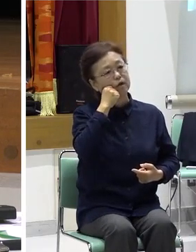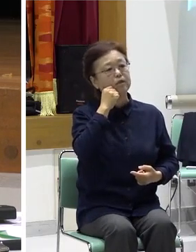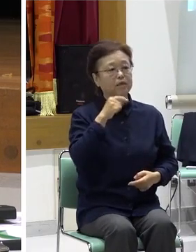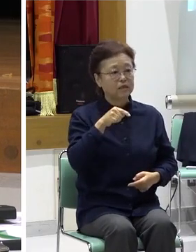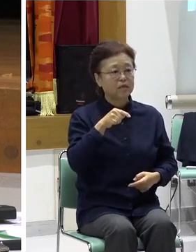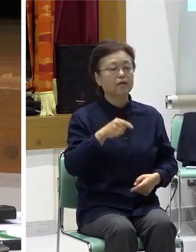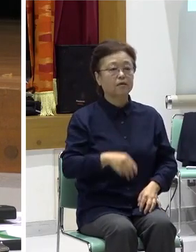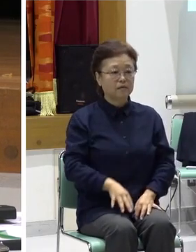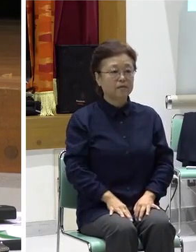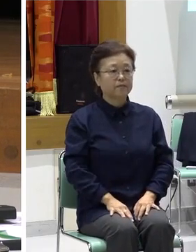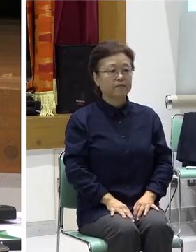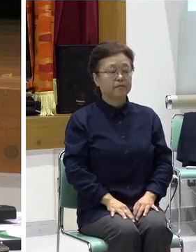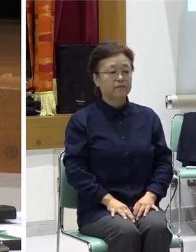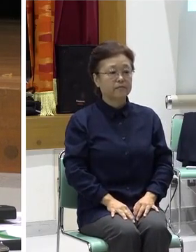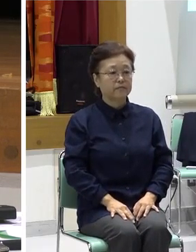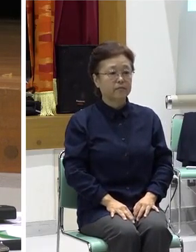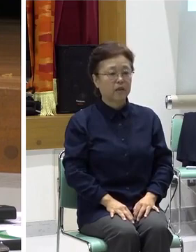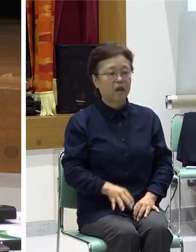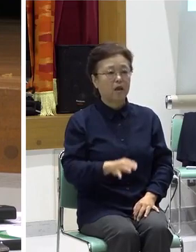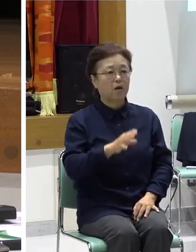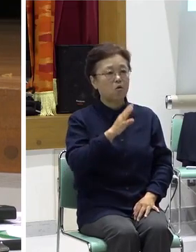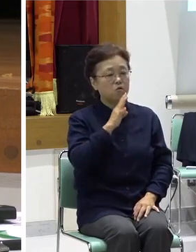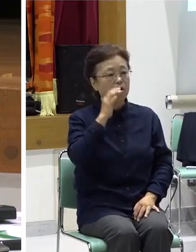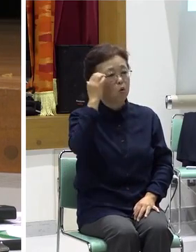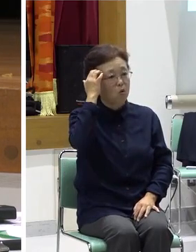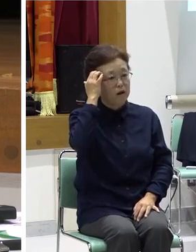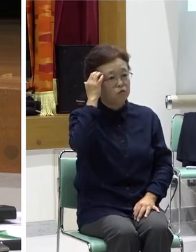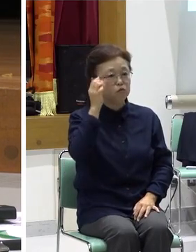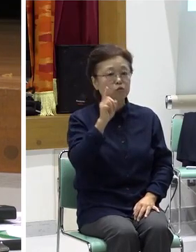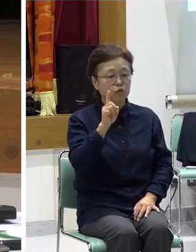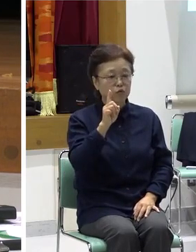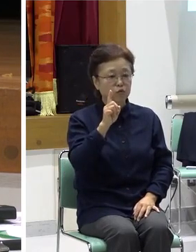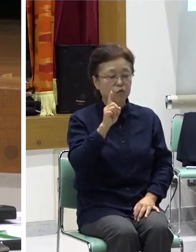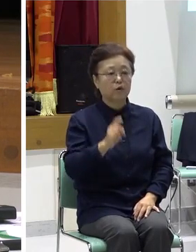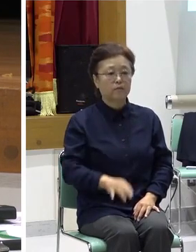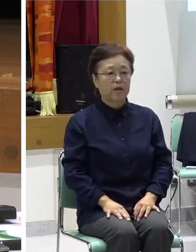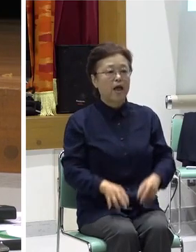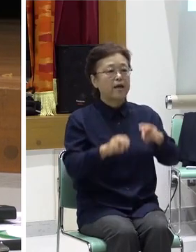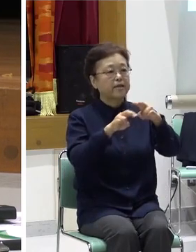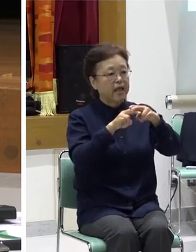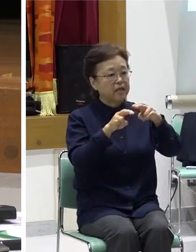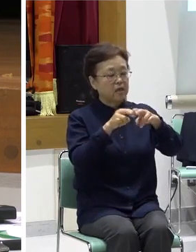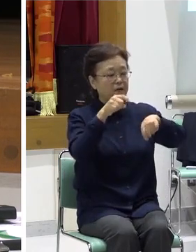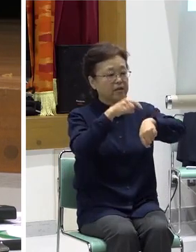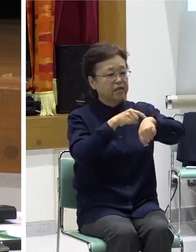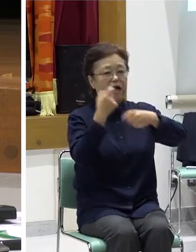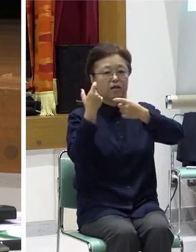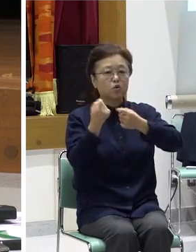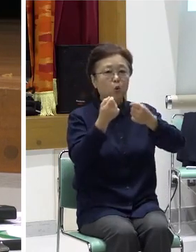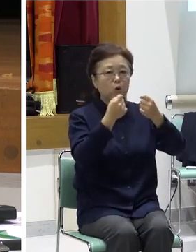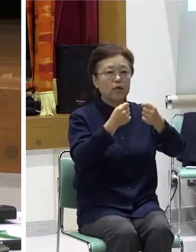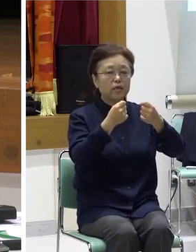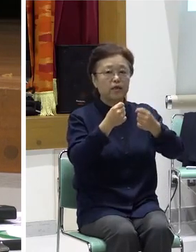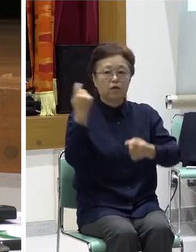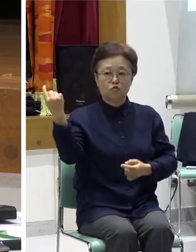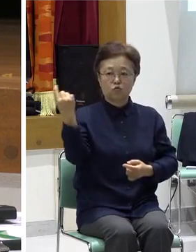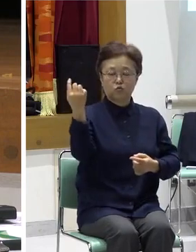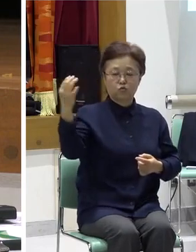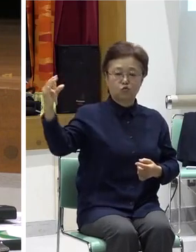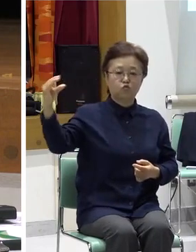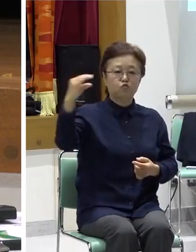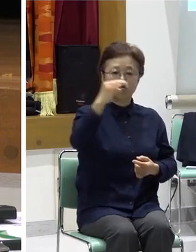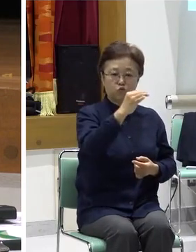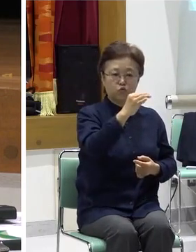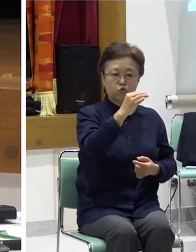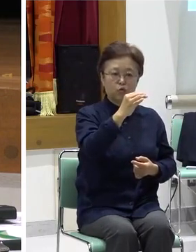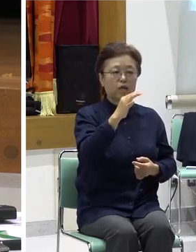当に、困るのが、電車っていうのは、きちんと来ることもあれば、来ないことあると思うんです。人